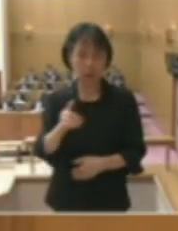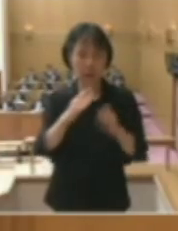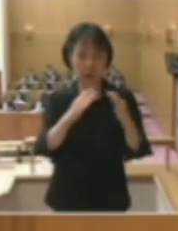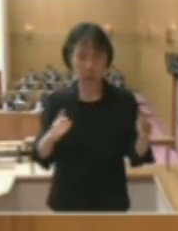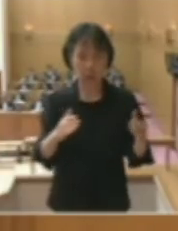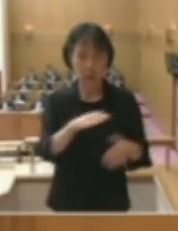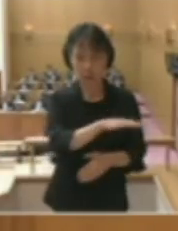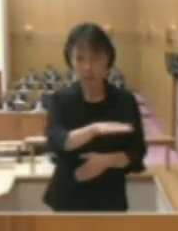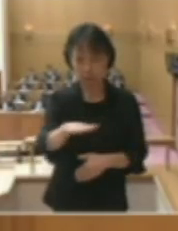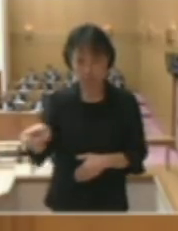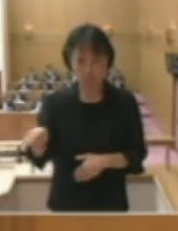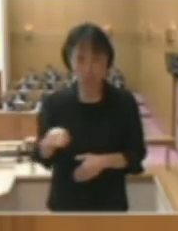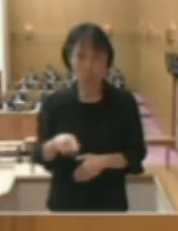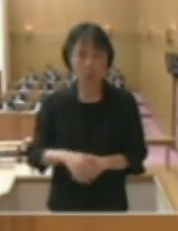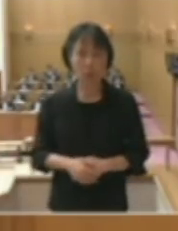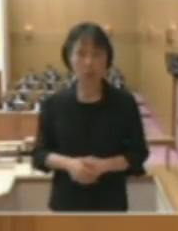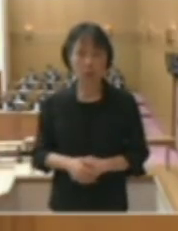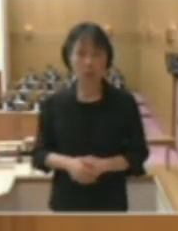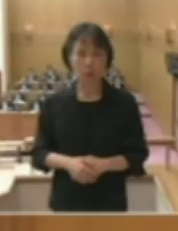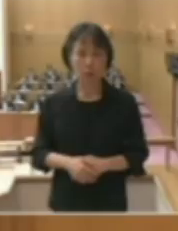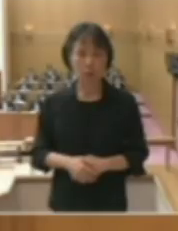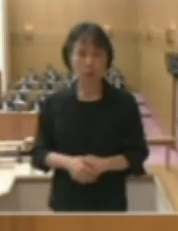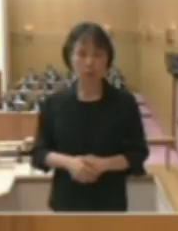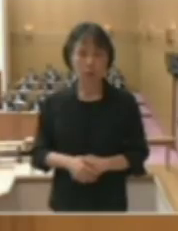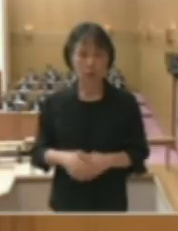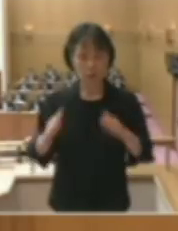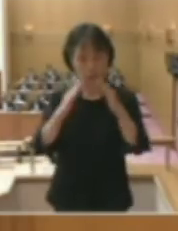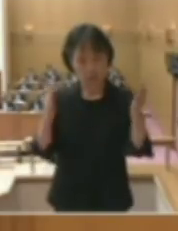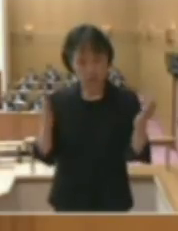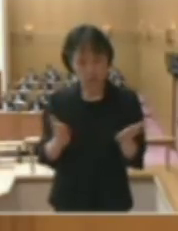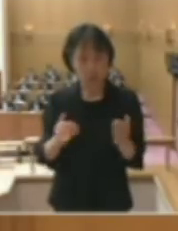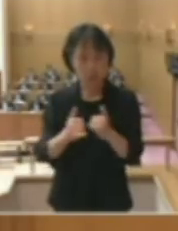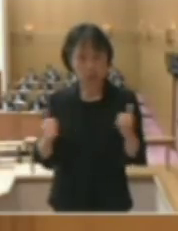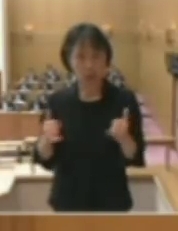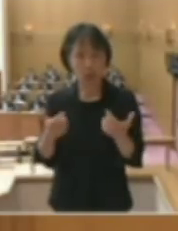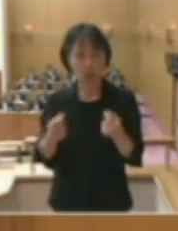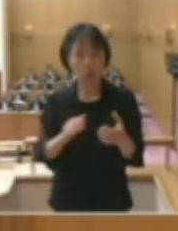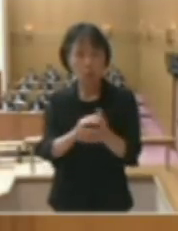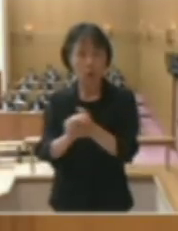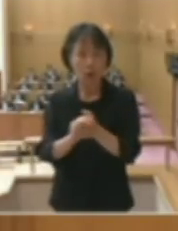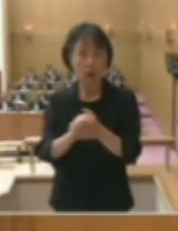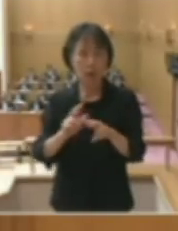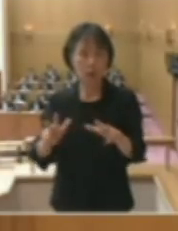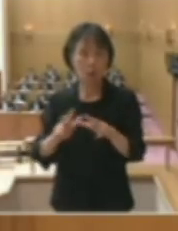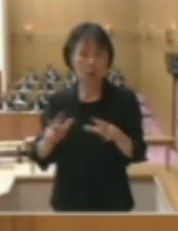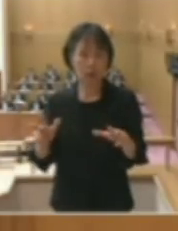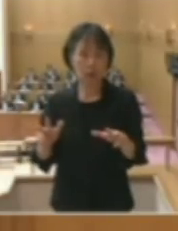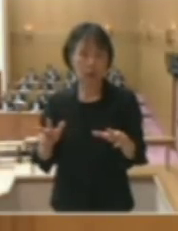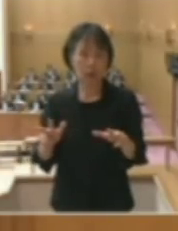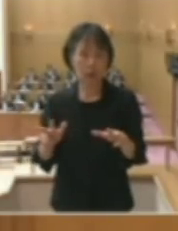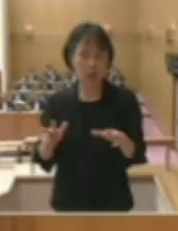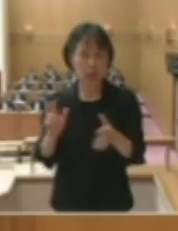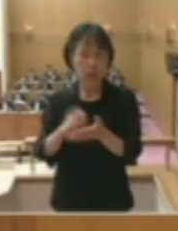腹の中では大半の方々が、同和行政一般施策の撤廃